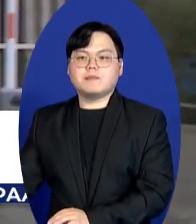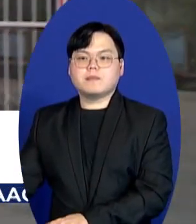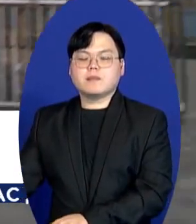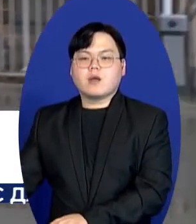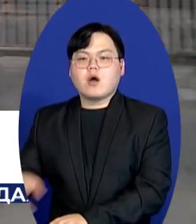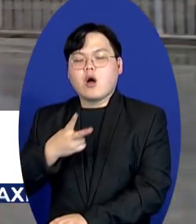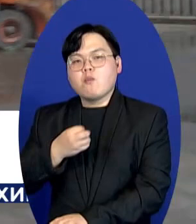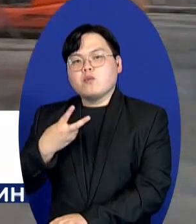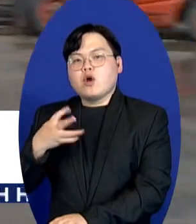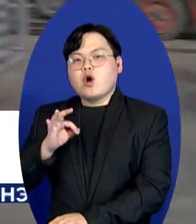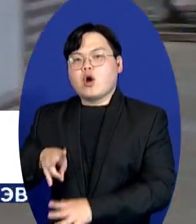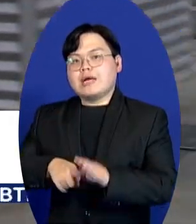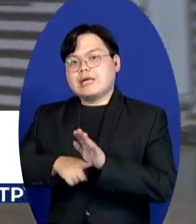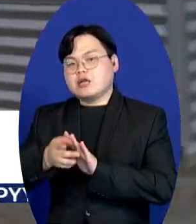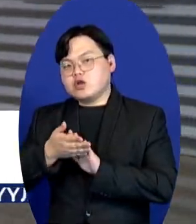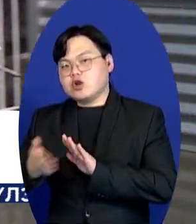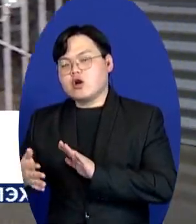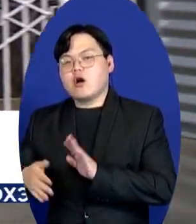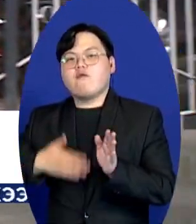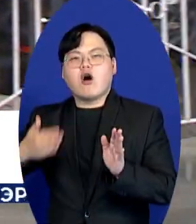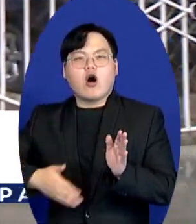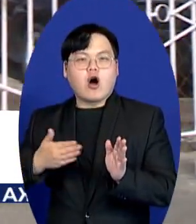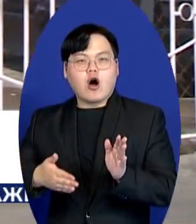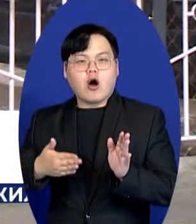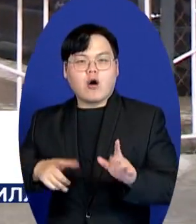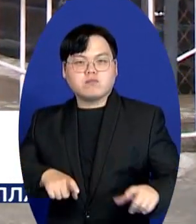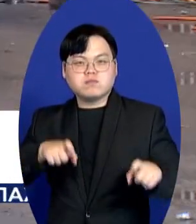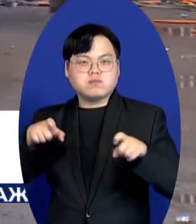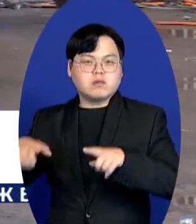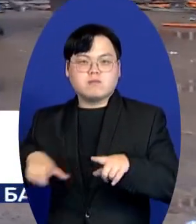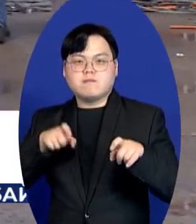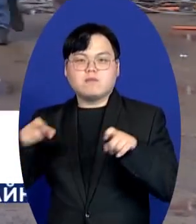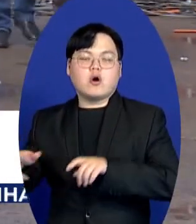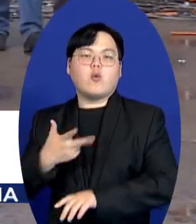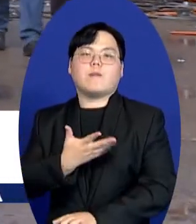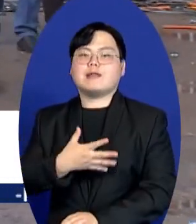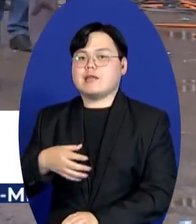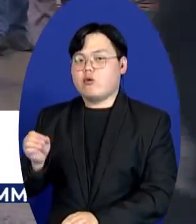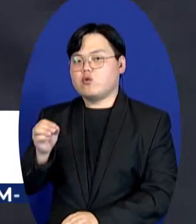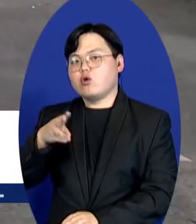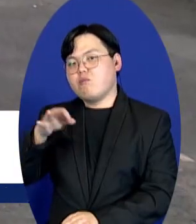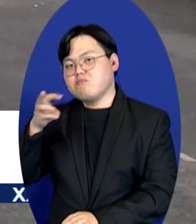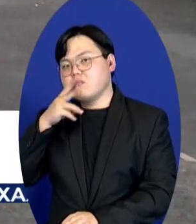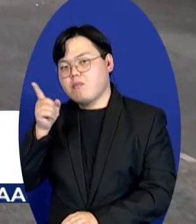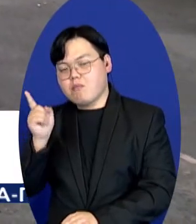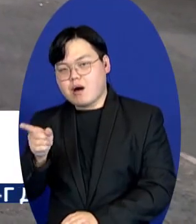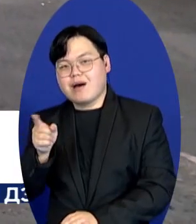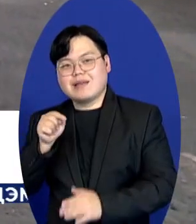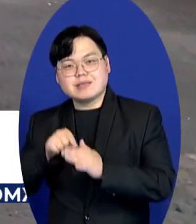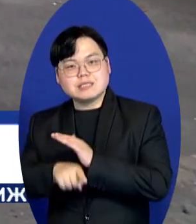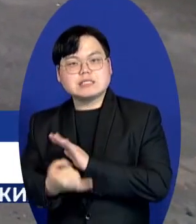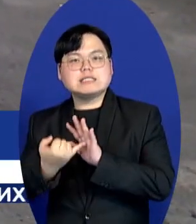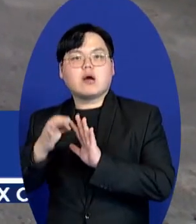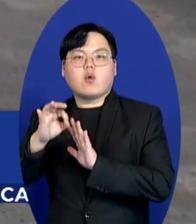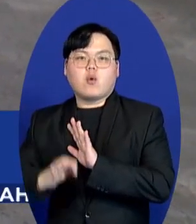Он гарсаар Улаанбаатар төмөр замын чингэлэгт тээврээр 3,500 чингэлэг тээвэр орж ирсэн гэдэг статистик тоо мэдээлэл бий. За үүний 60 орчим